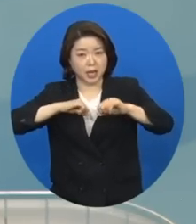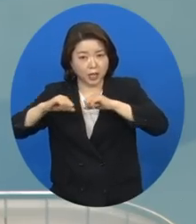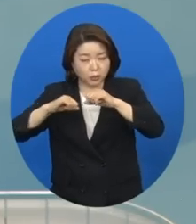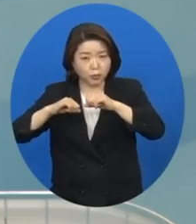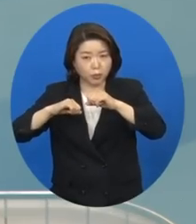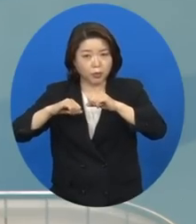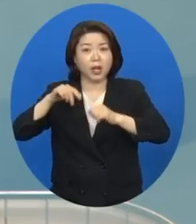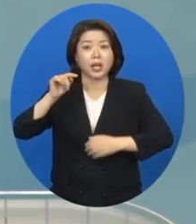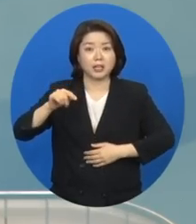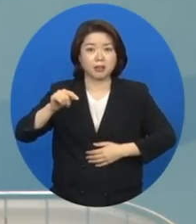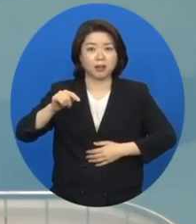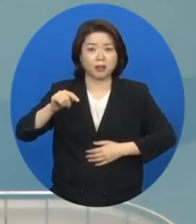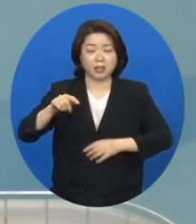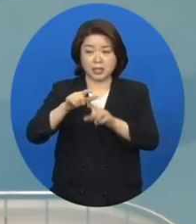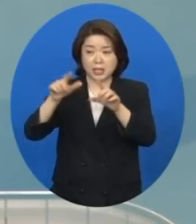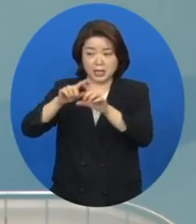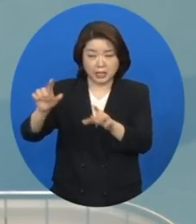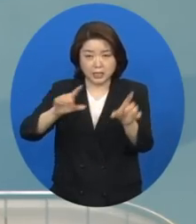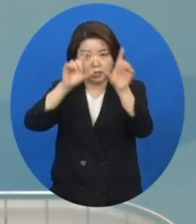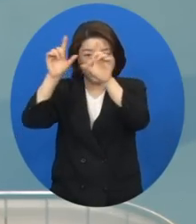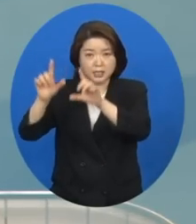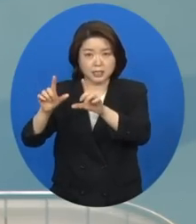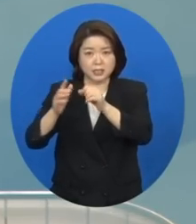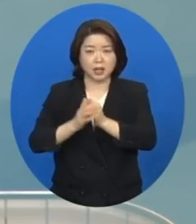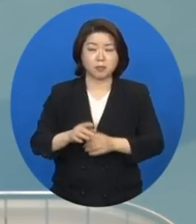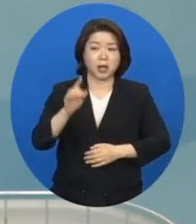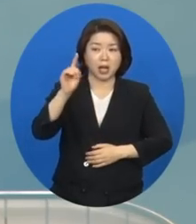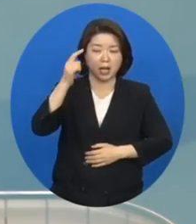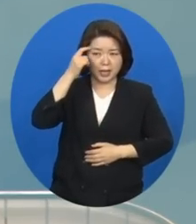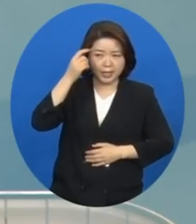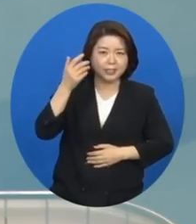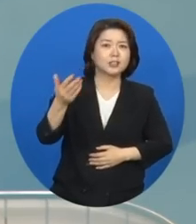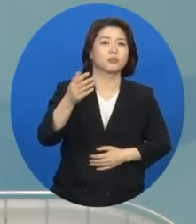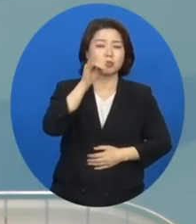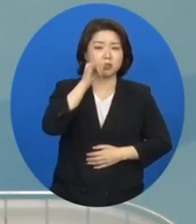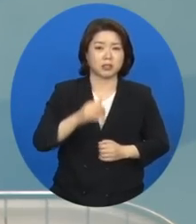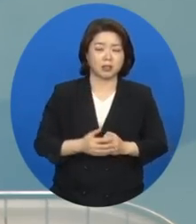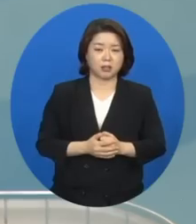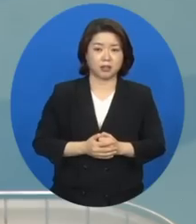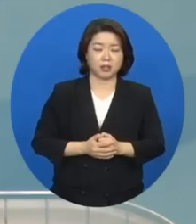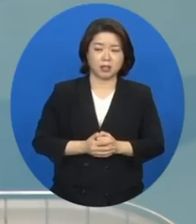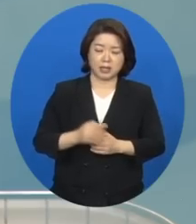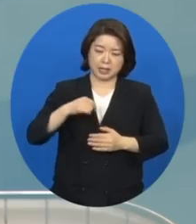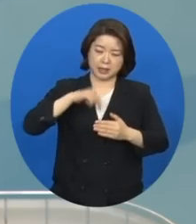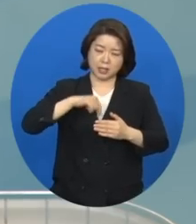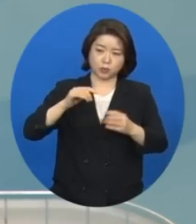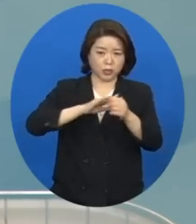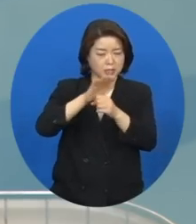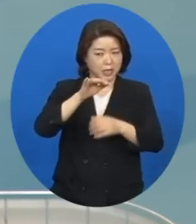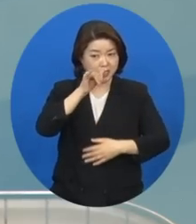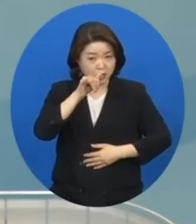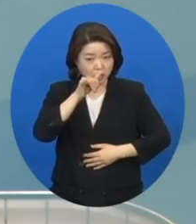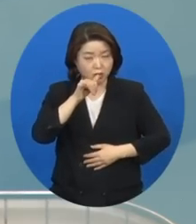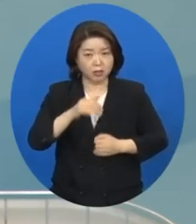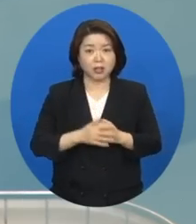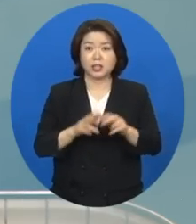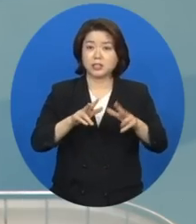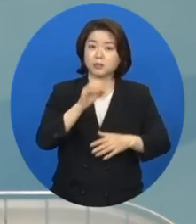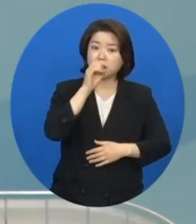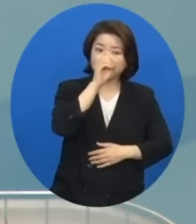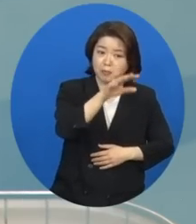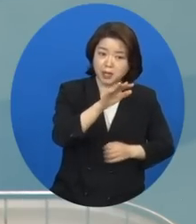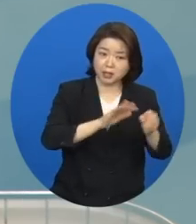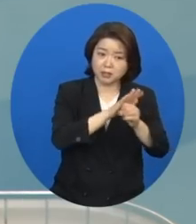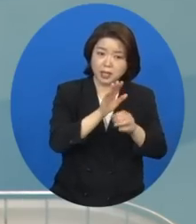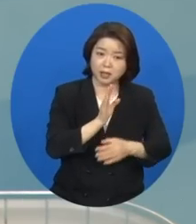것, 일상의 삶에 한 가지 질문을 던졌어요. 사랑인가? 지금 내가 말하는 것